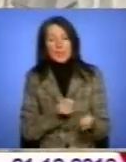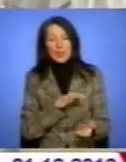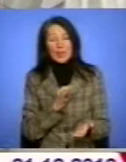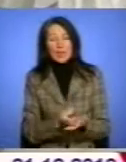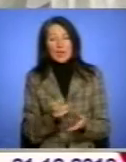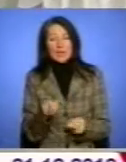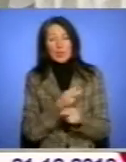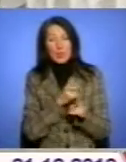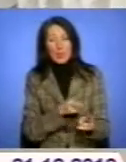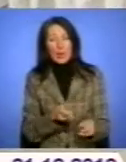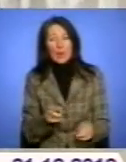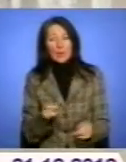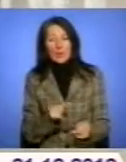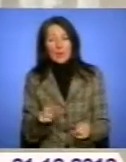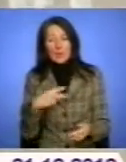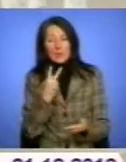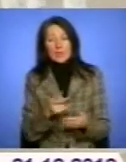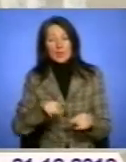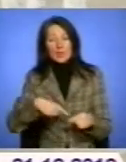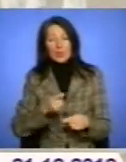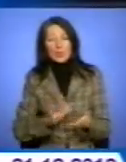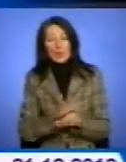дивіться у наступних випусках «Вістей ТТБ».